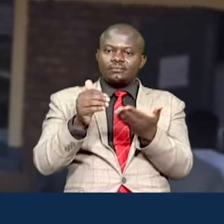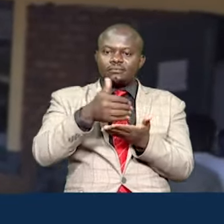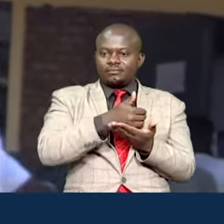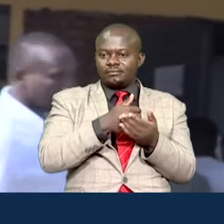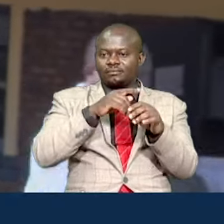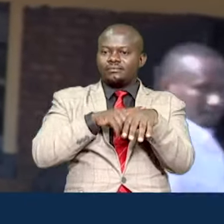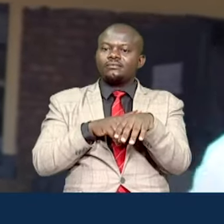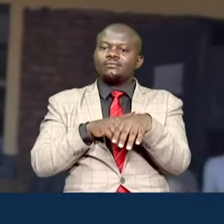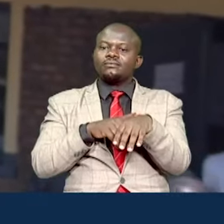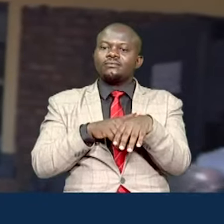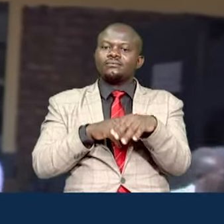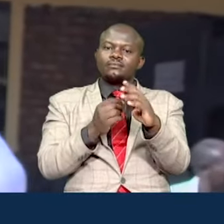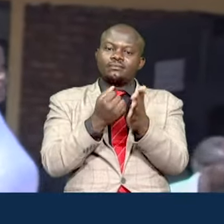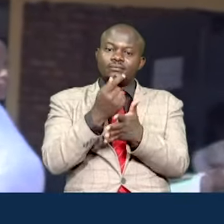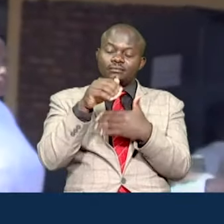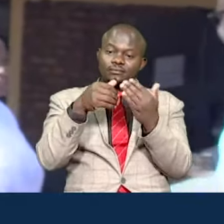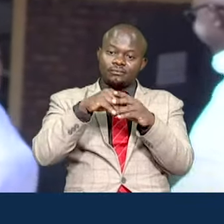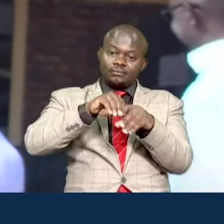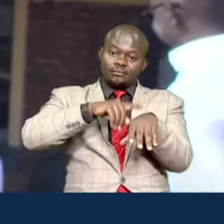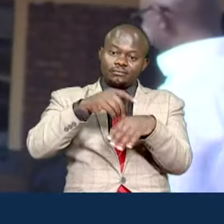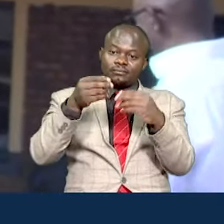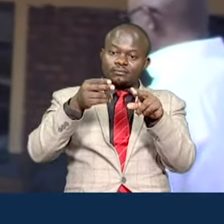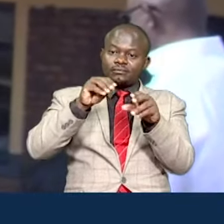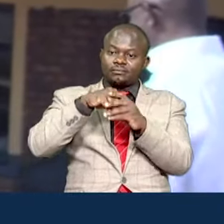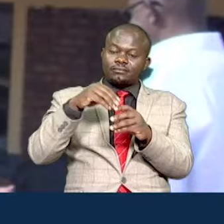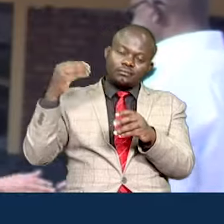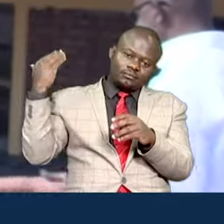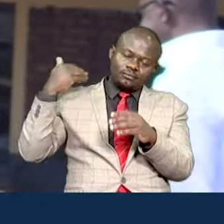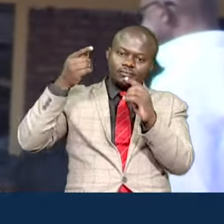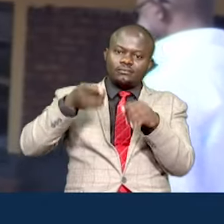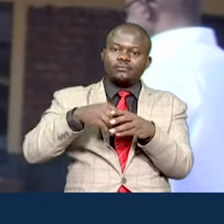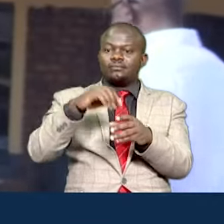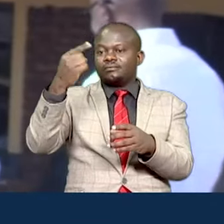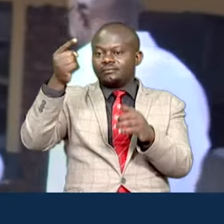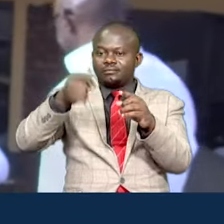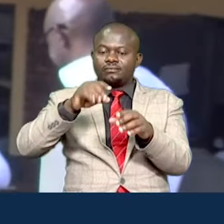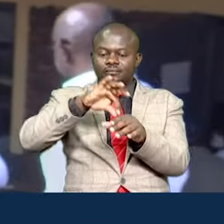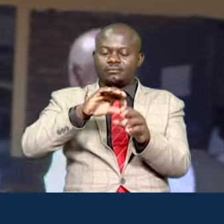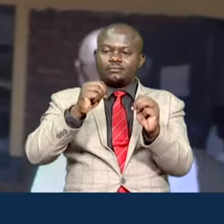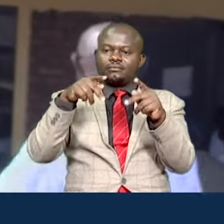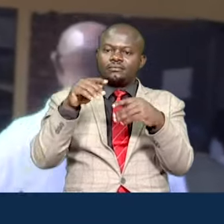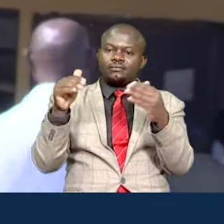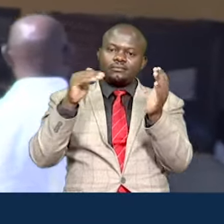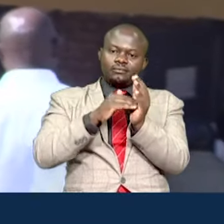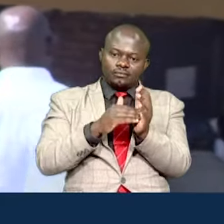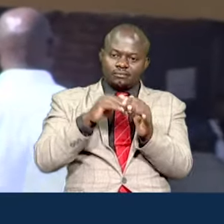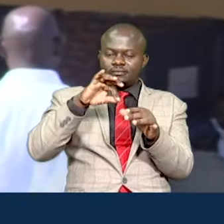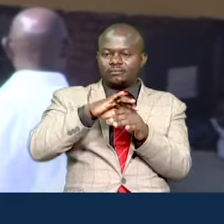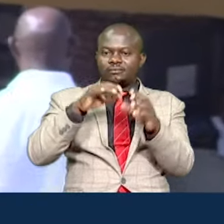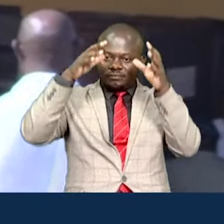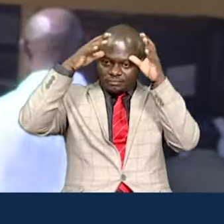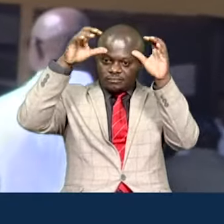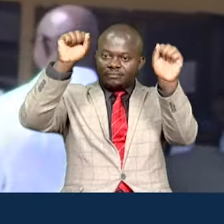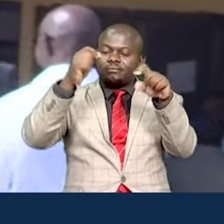igihe bituma muri cya gihe habagamo kuza rimwe tukazaza gutora abadepite ubundi tukazaza gutora